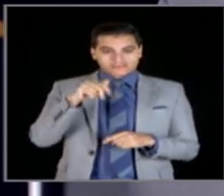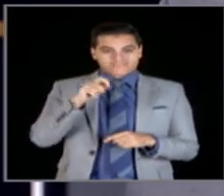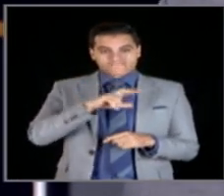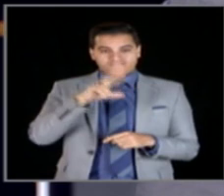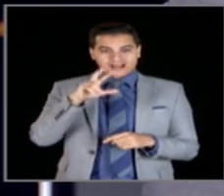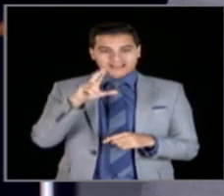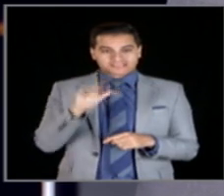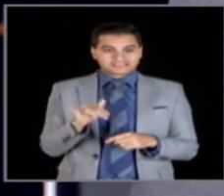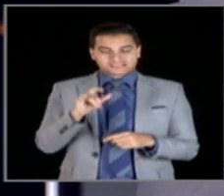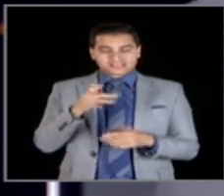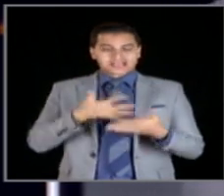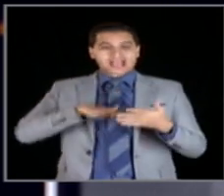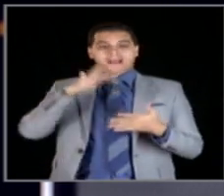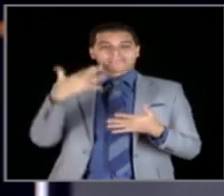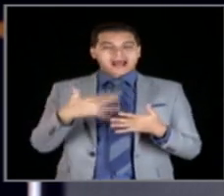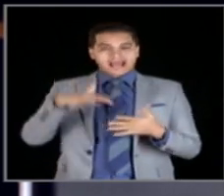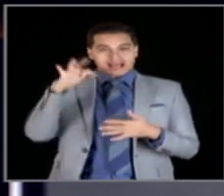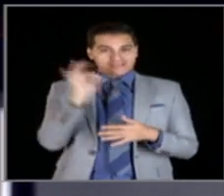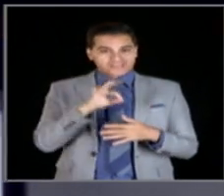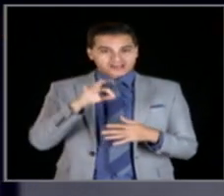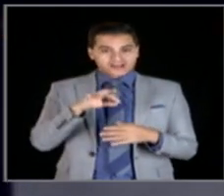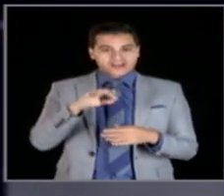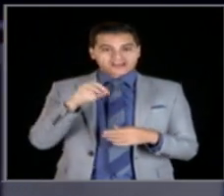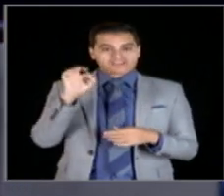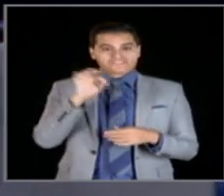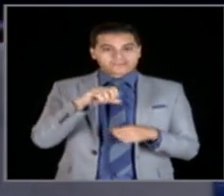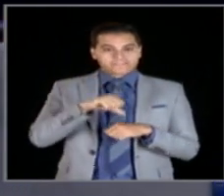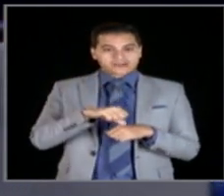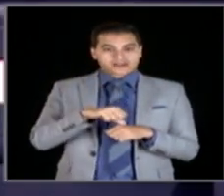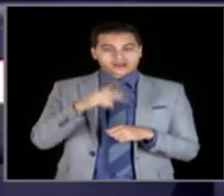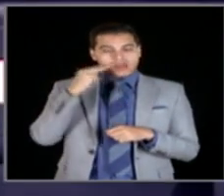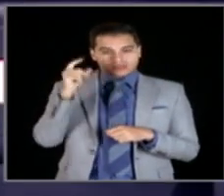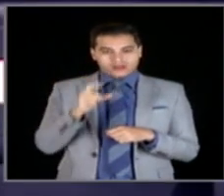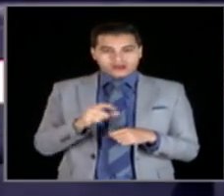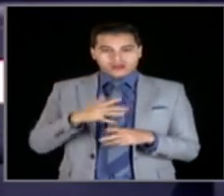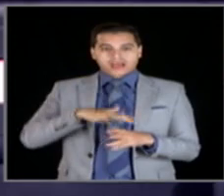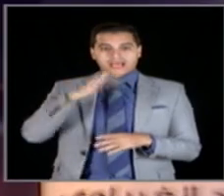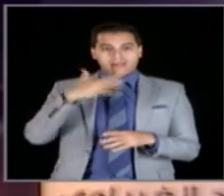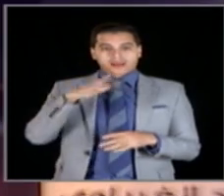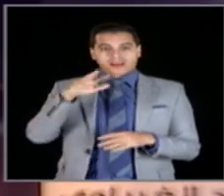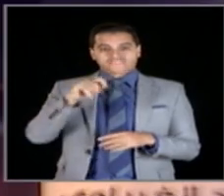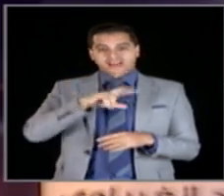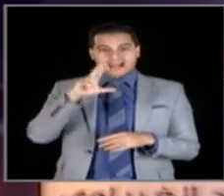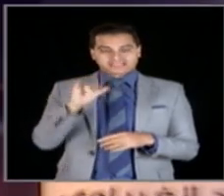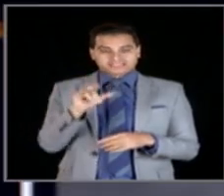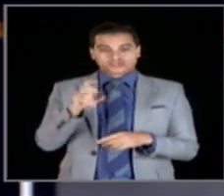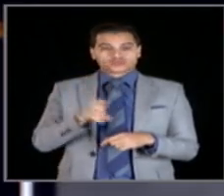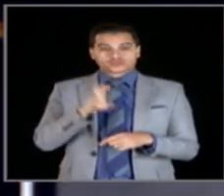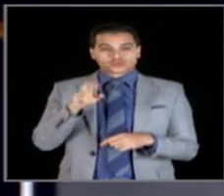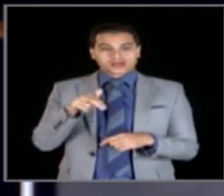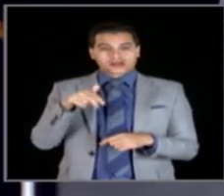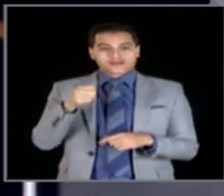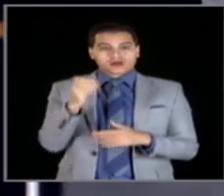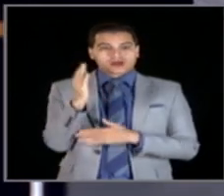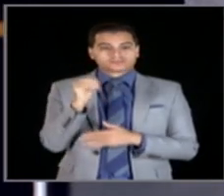بلاتين بإحدى الدول الأوروبية، فما هي؟ هي في إيطاليا. السؤال السادس، ما هي